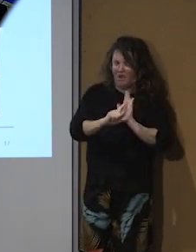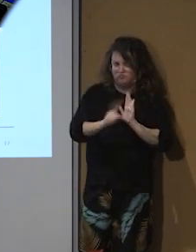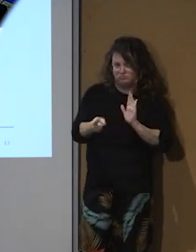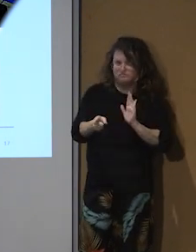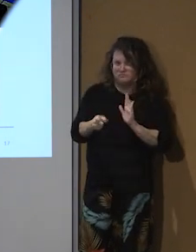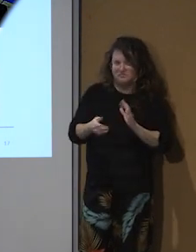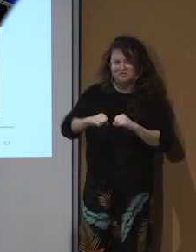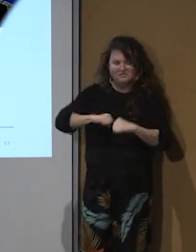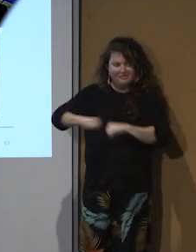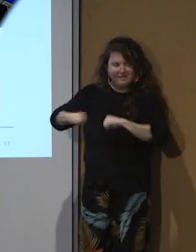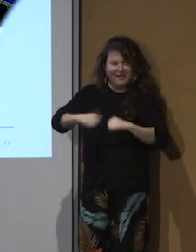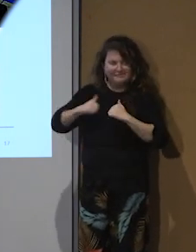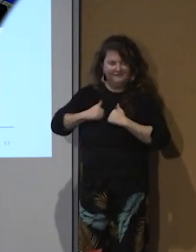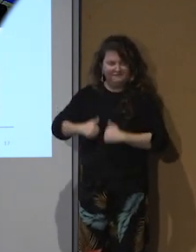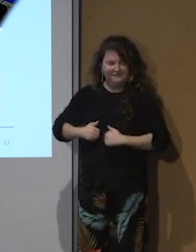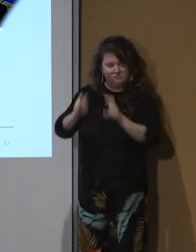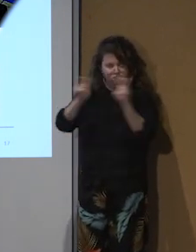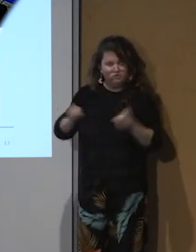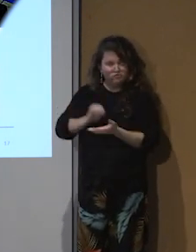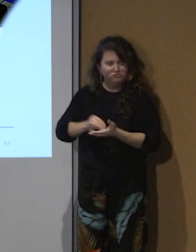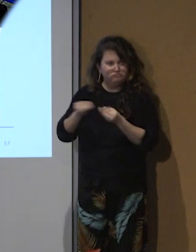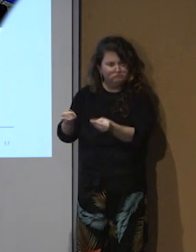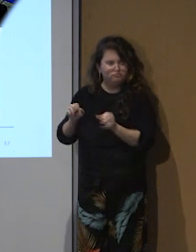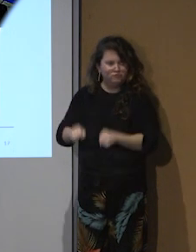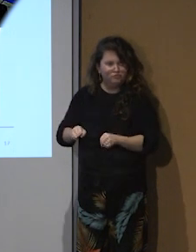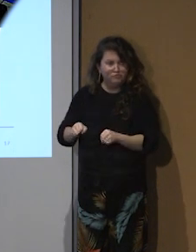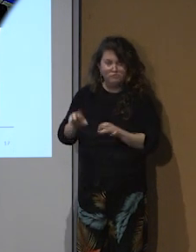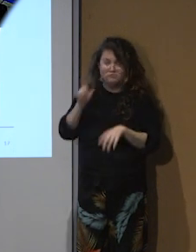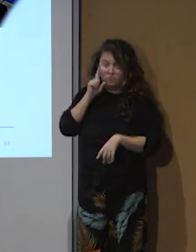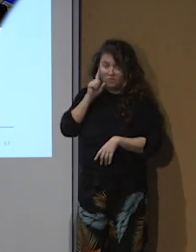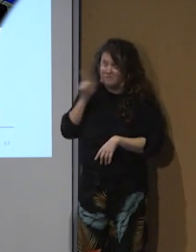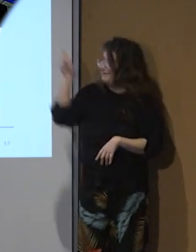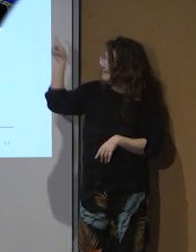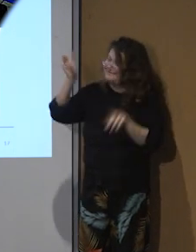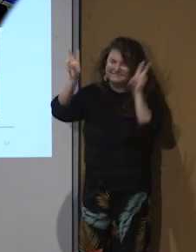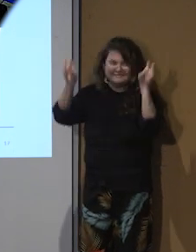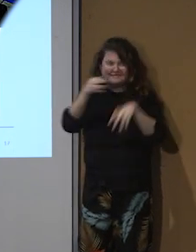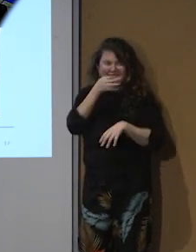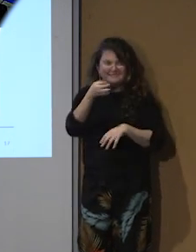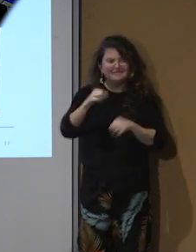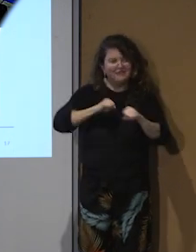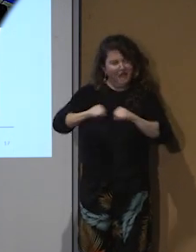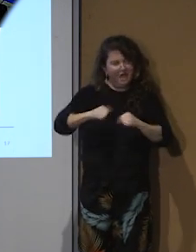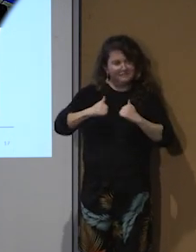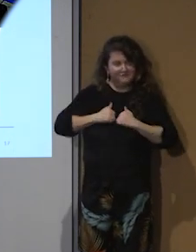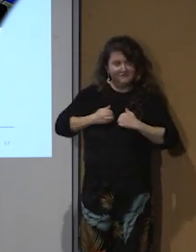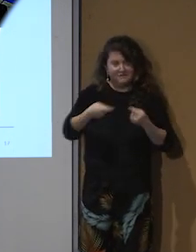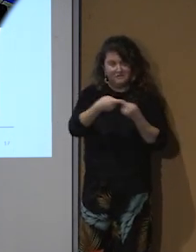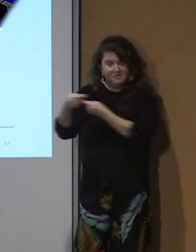topo, puisque l'activité physique apparaît comme un médicament, donc non chimique.